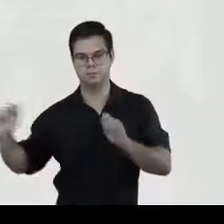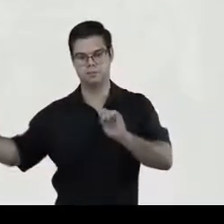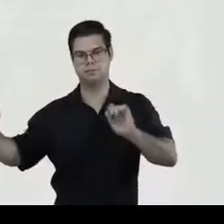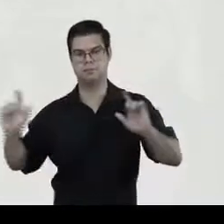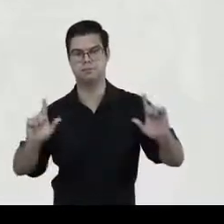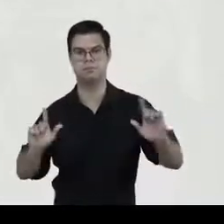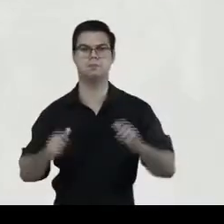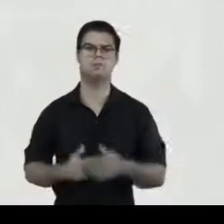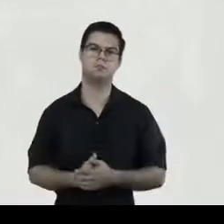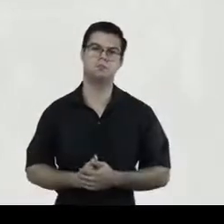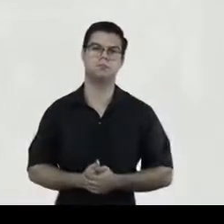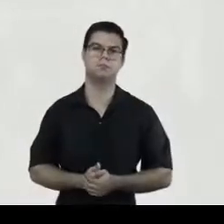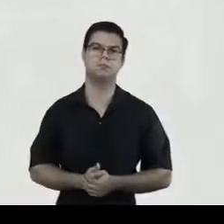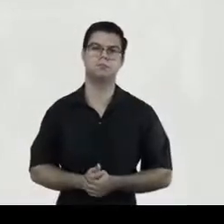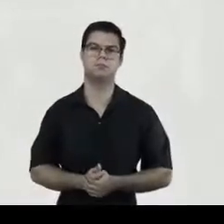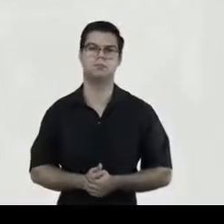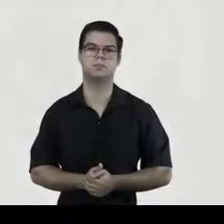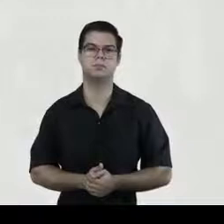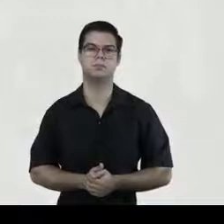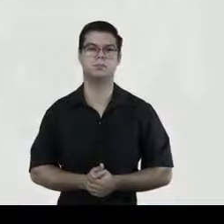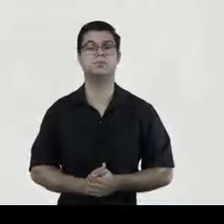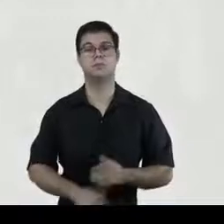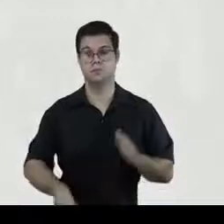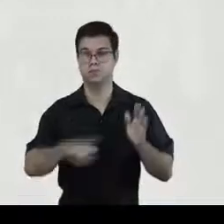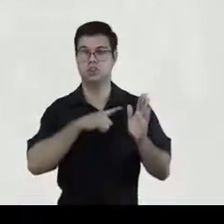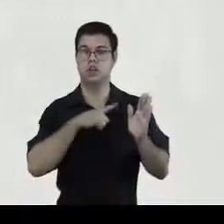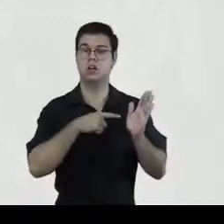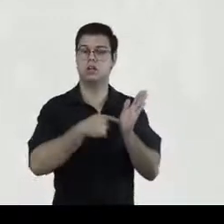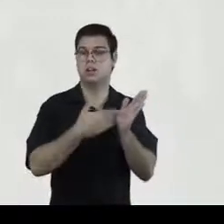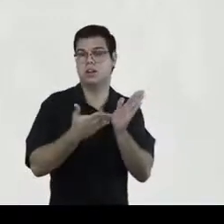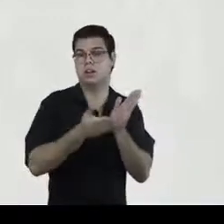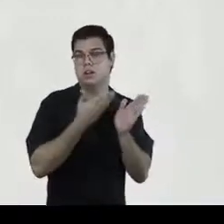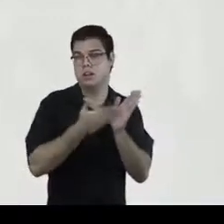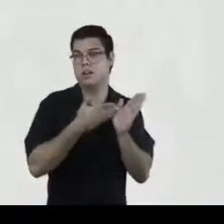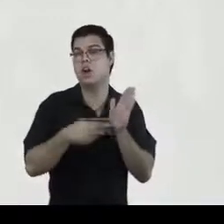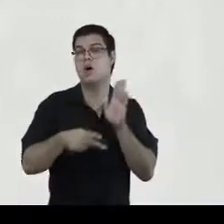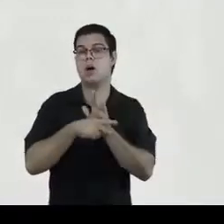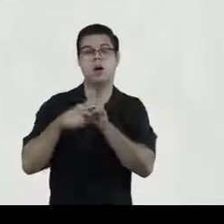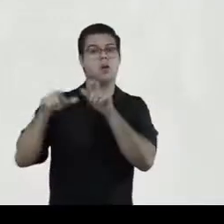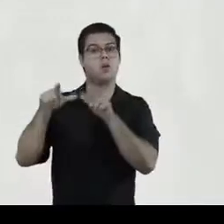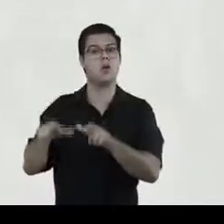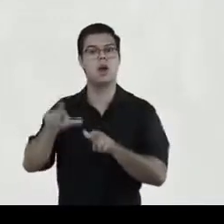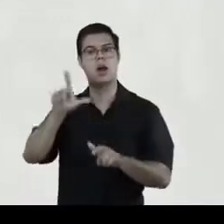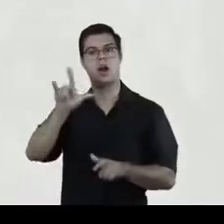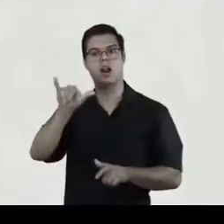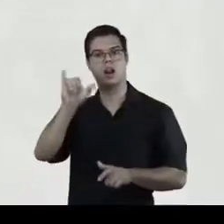Voici l'exemplaire de Lion en relure très serrée. Suivante.